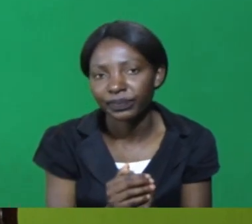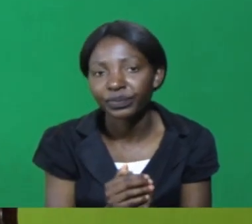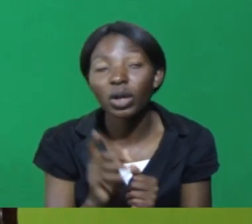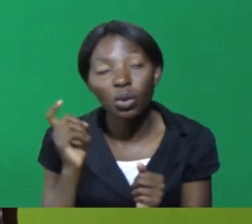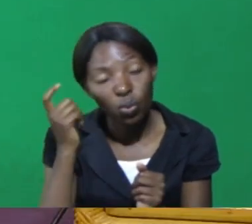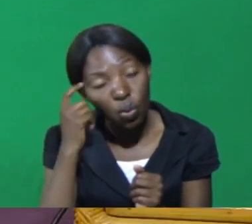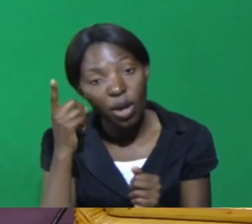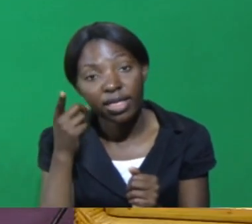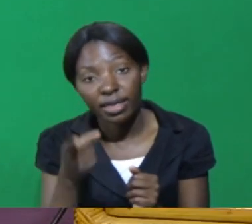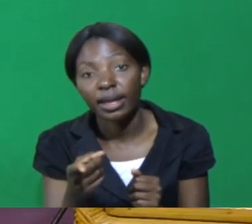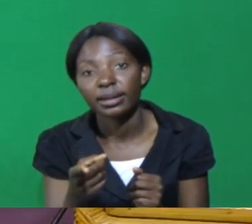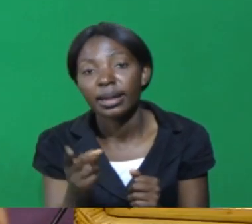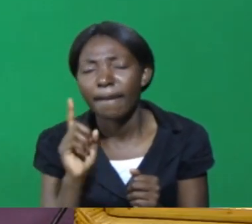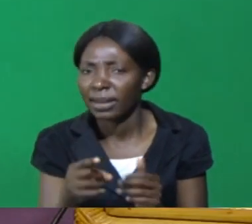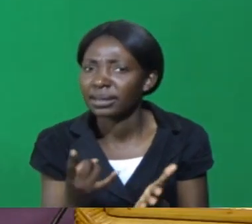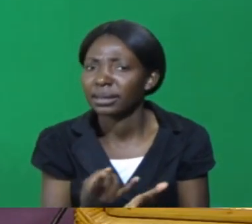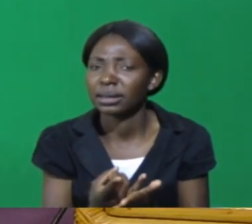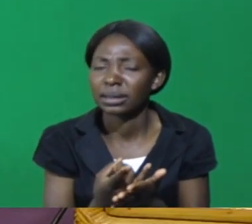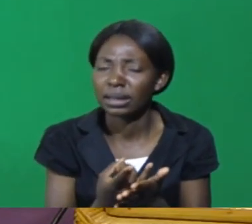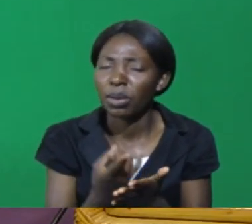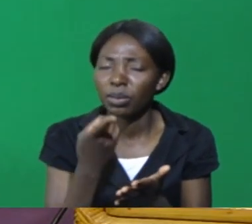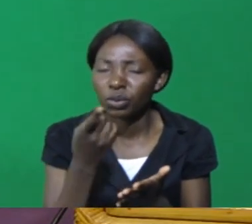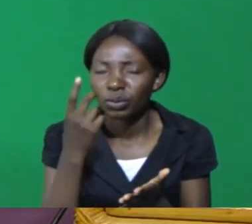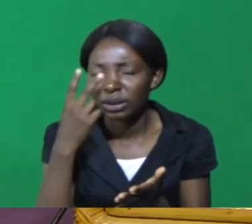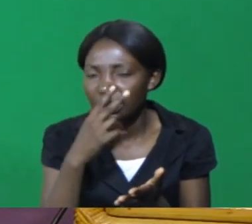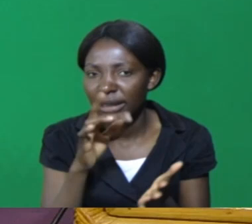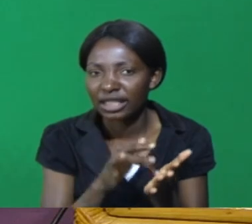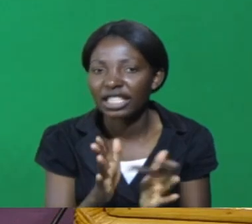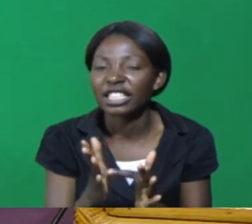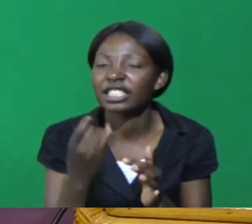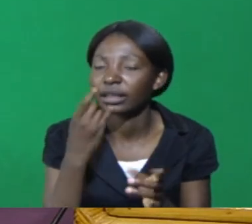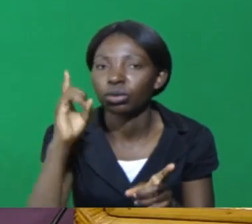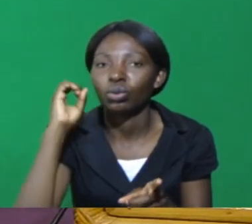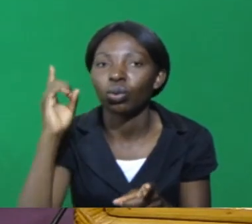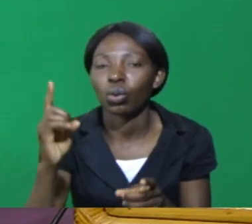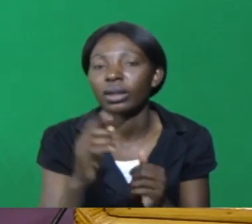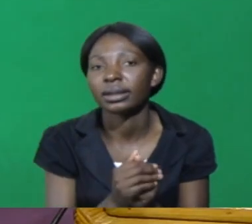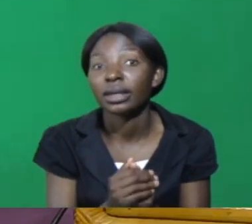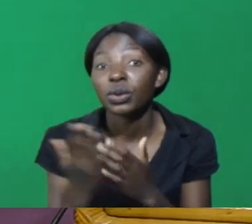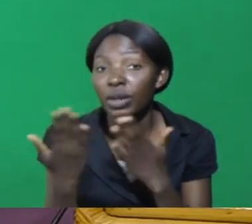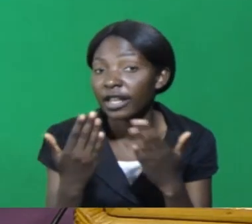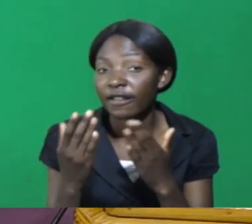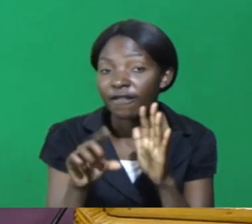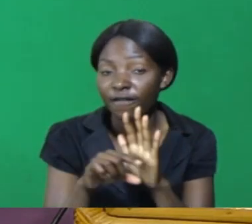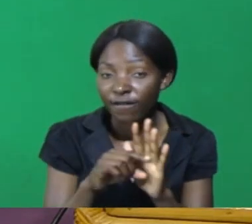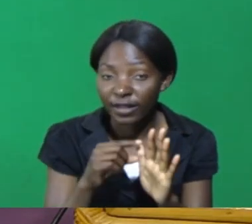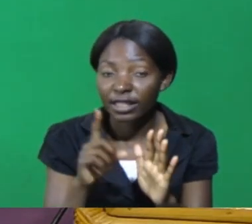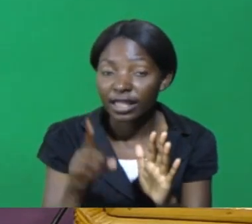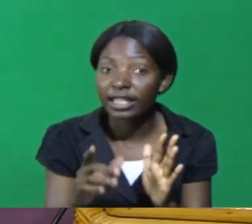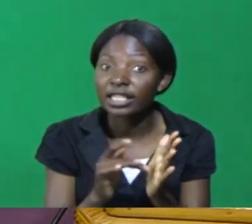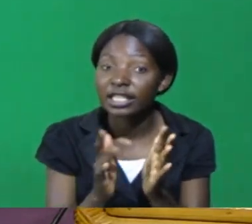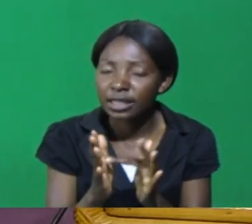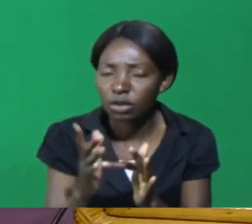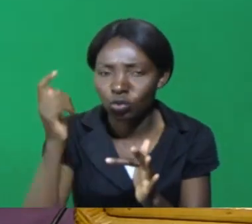Kakungoziva kakadaro kanofanira kuita kuti mubva mangona kuti ndiMwari. Ndozva ani mandiverengera vhesi rama muchiti aiziva zviri muvanhu.